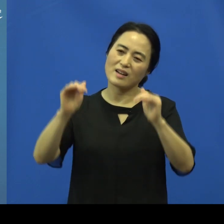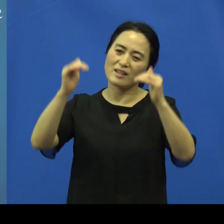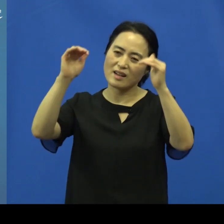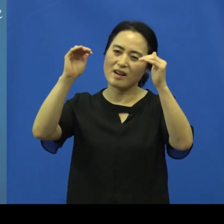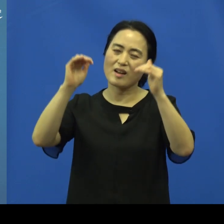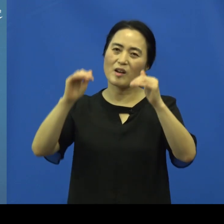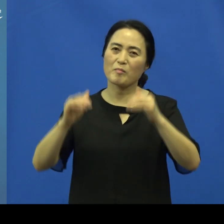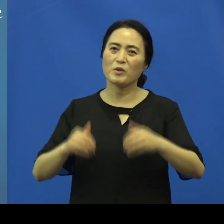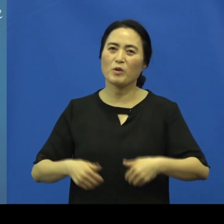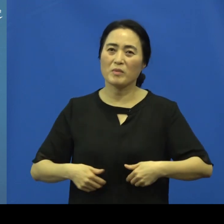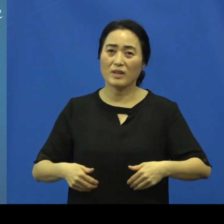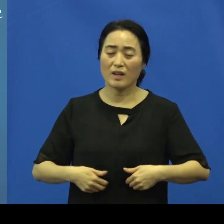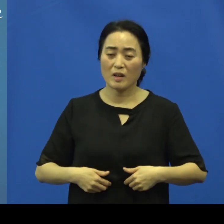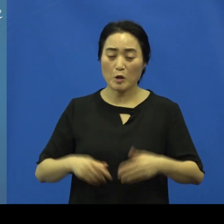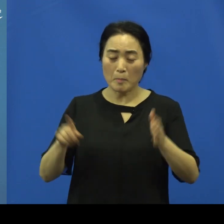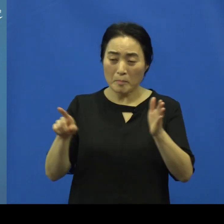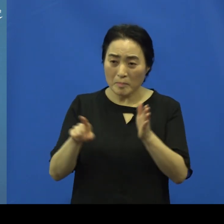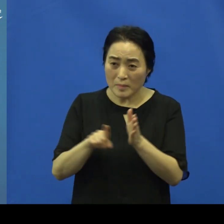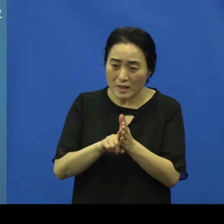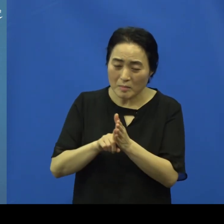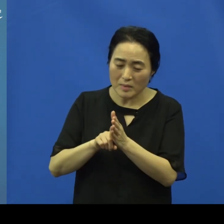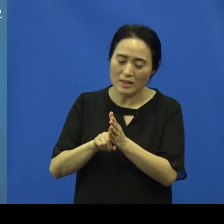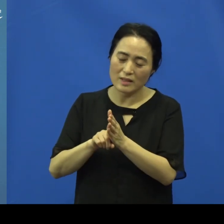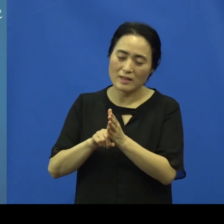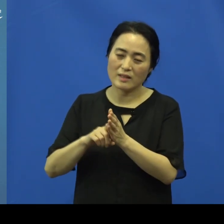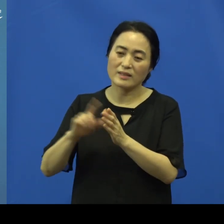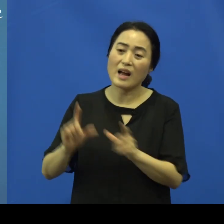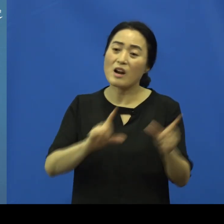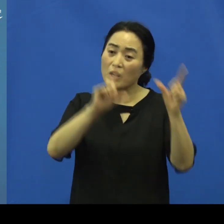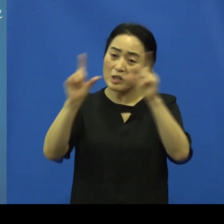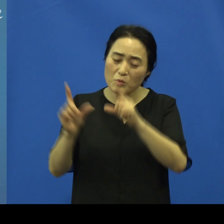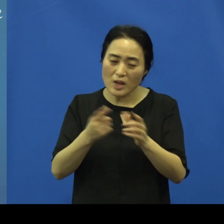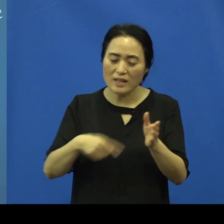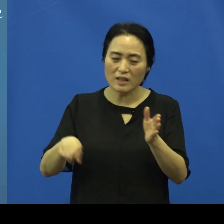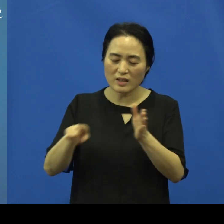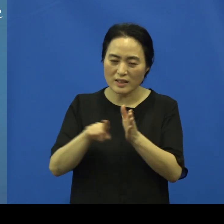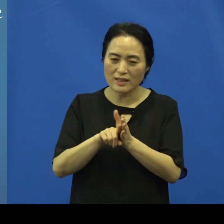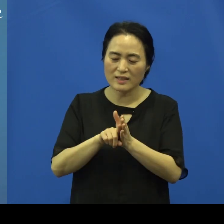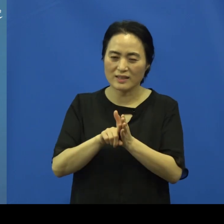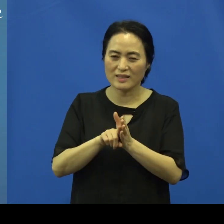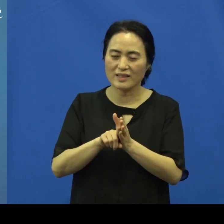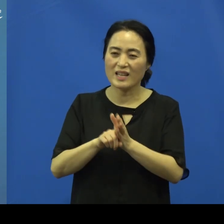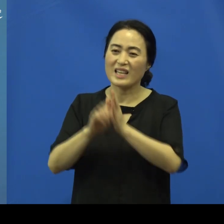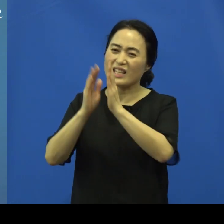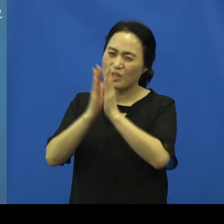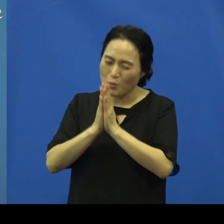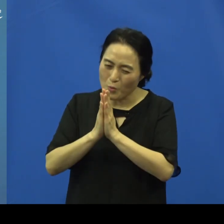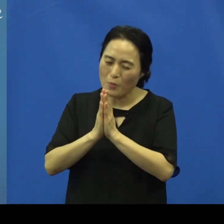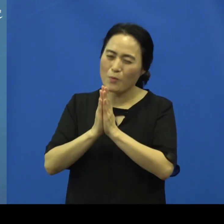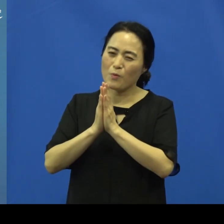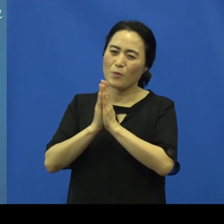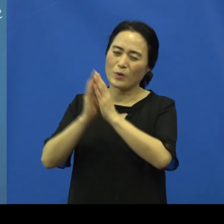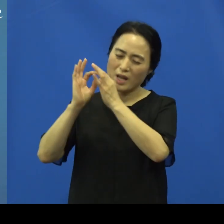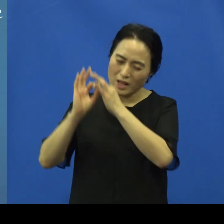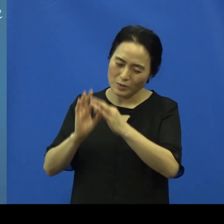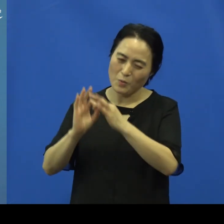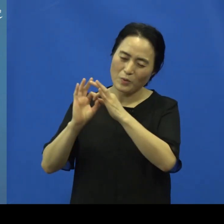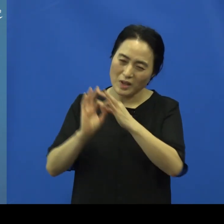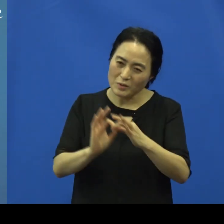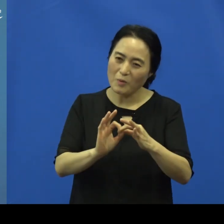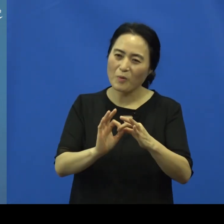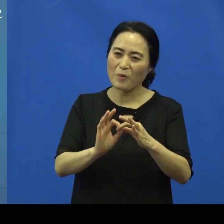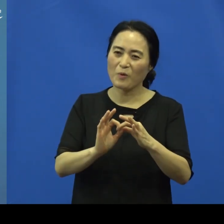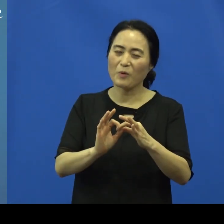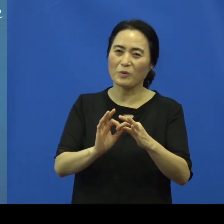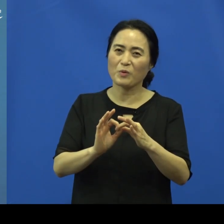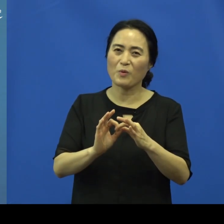여러분, 우리가 믿음의 삶을 살아가면서 기도와 말씀으로, 믿음으로 이 잔뼈가 굵어져 가야 돼요. 그래서 점점